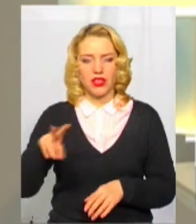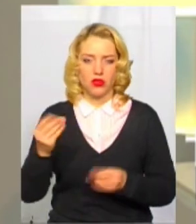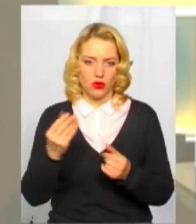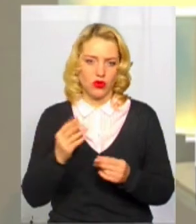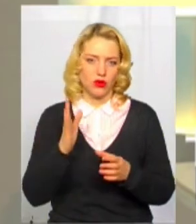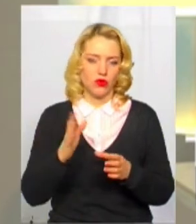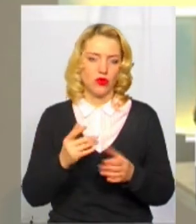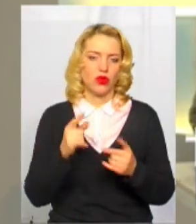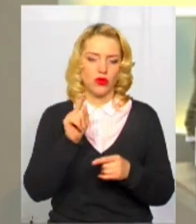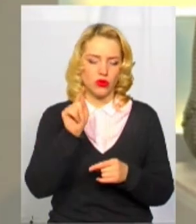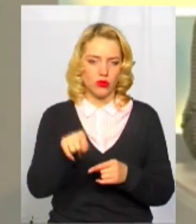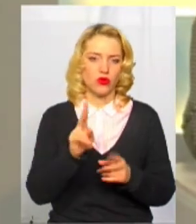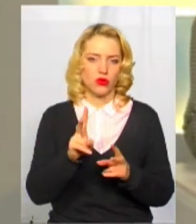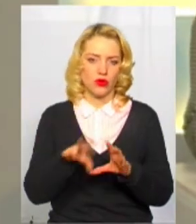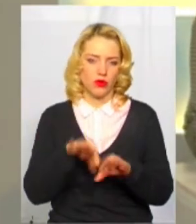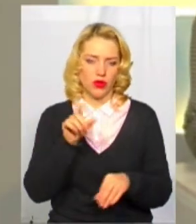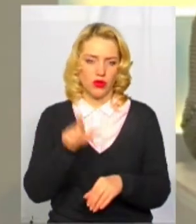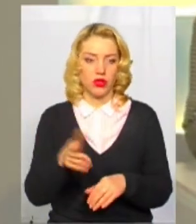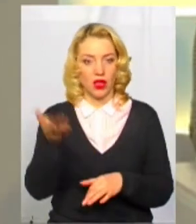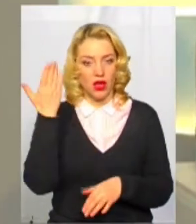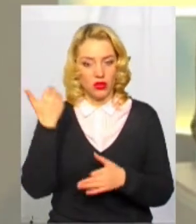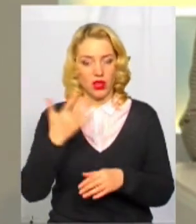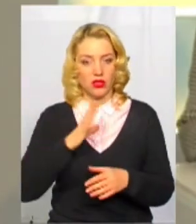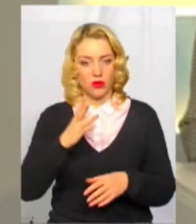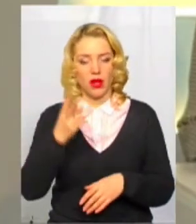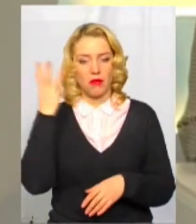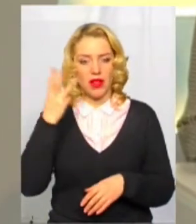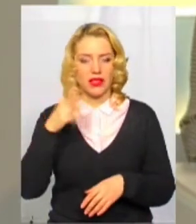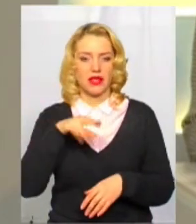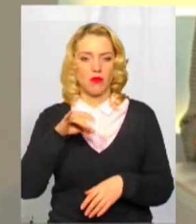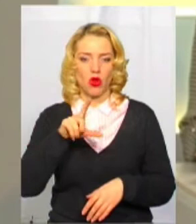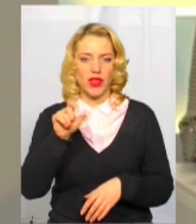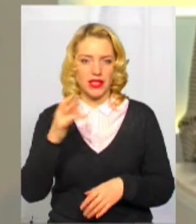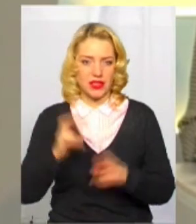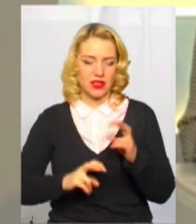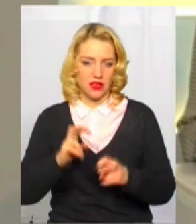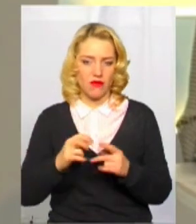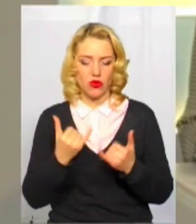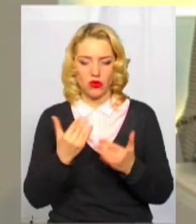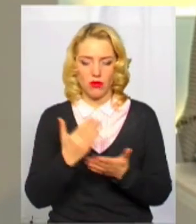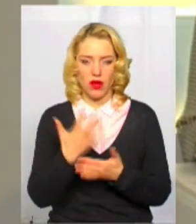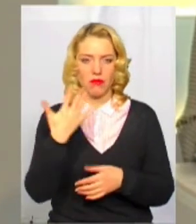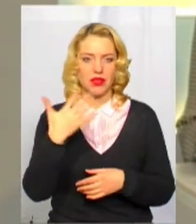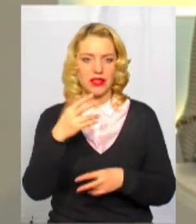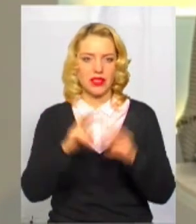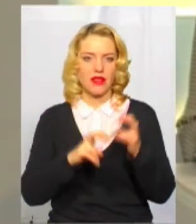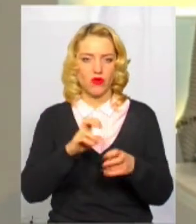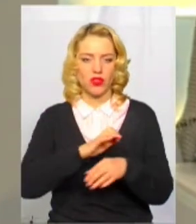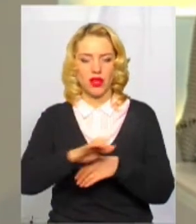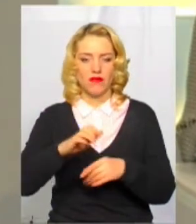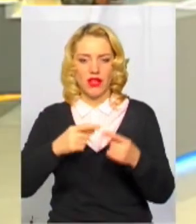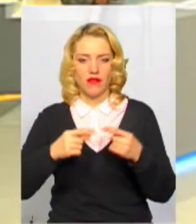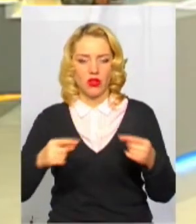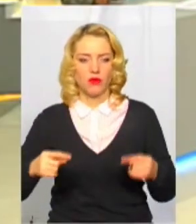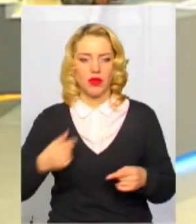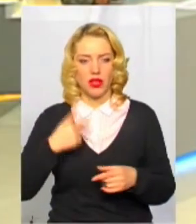вибрала людина. Якщо ми мали раніше хмельницькі протезні підприємство, то сьогодні ми маємо ну, до 50 виробників. Я зрозуміла, що